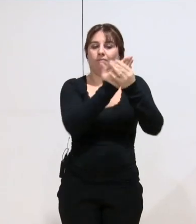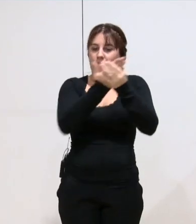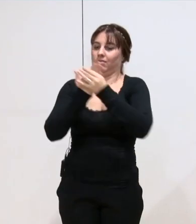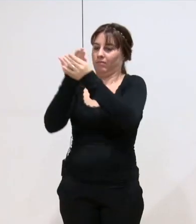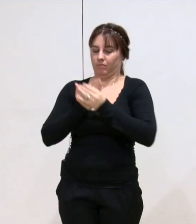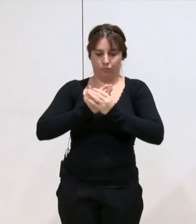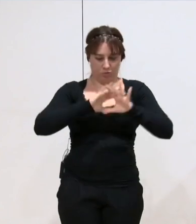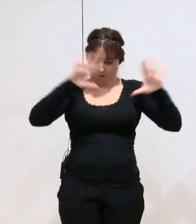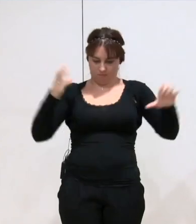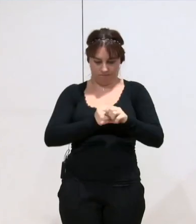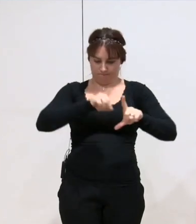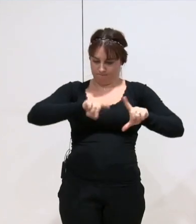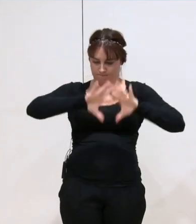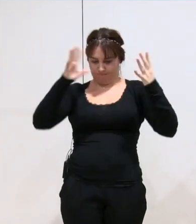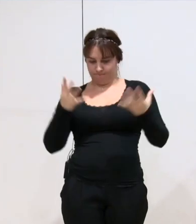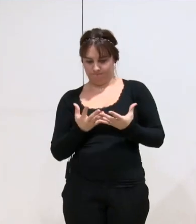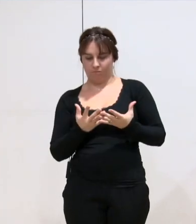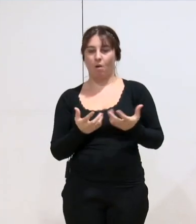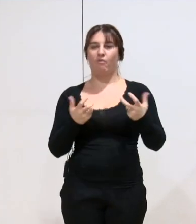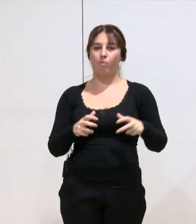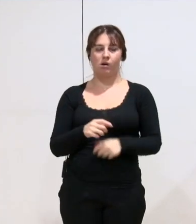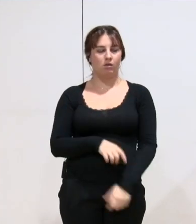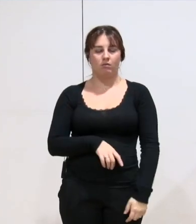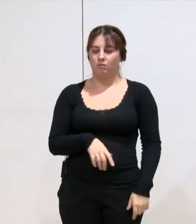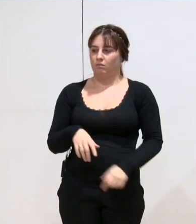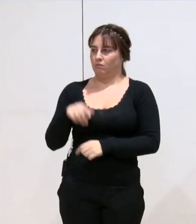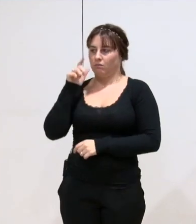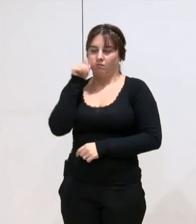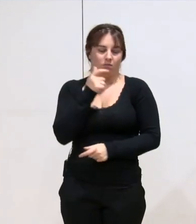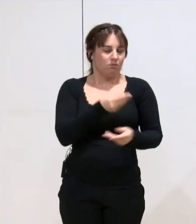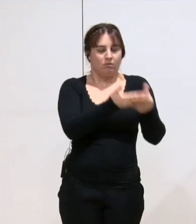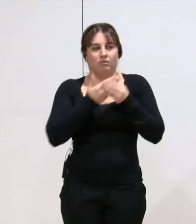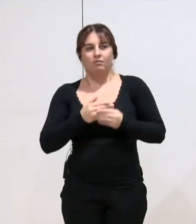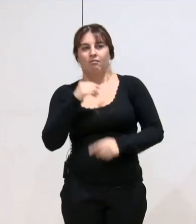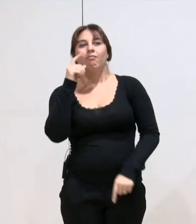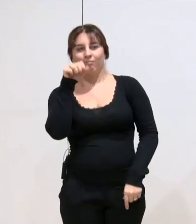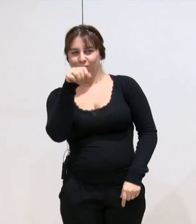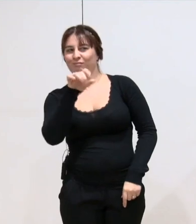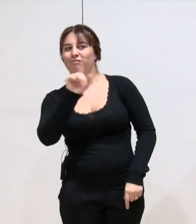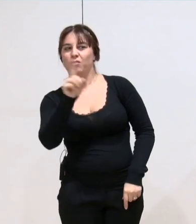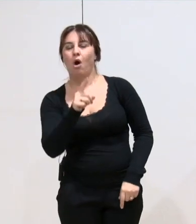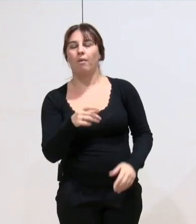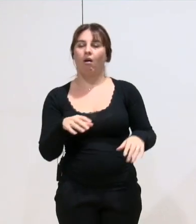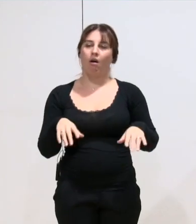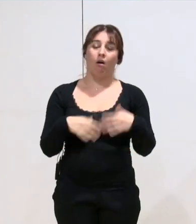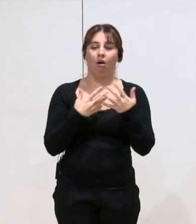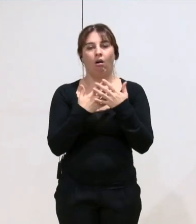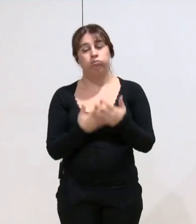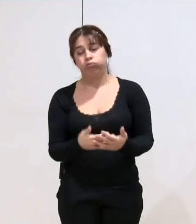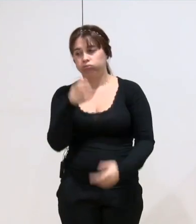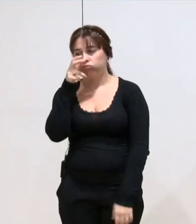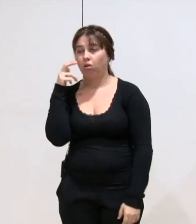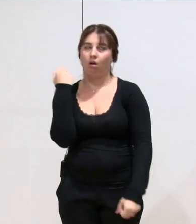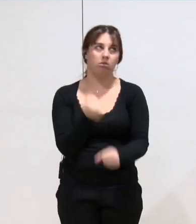cet état des lieux, non pas par mauvaise volonté, je le vois qui hoche la tête, mais je crois plus par peut-être lourdeur